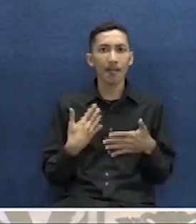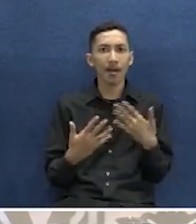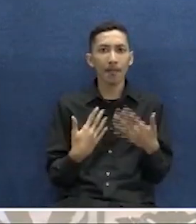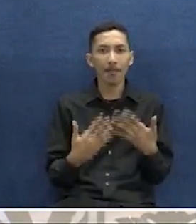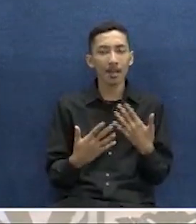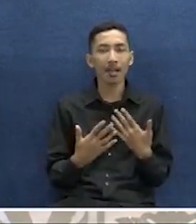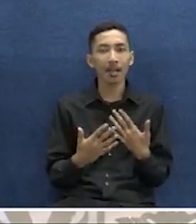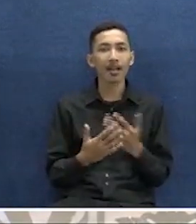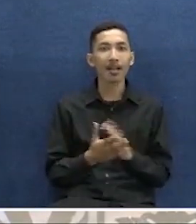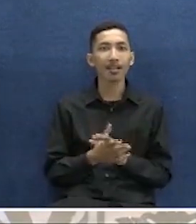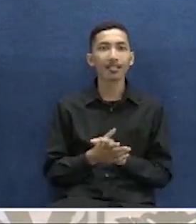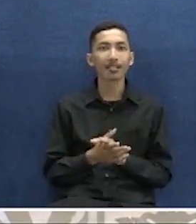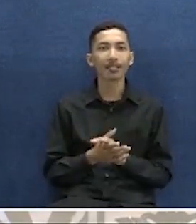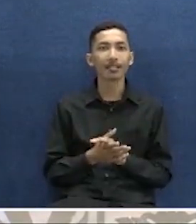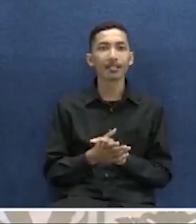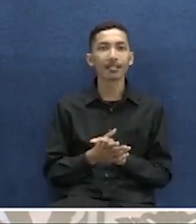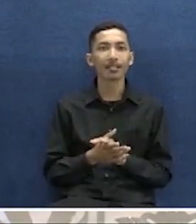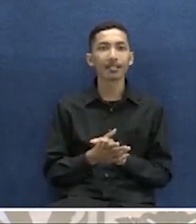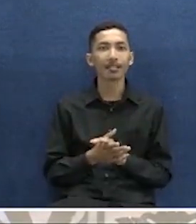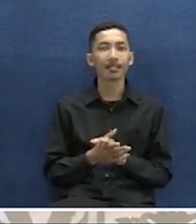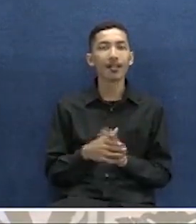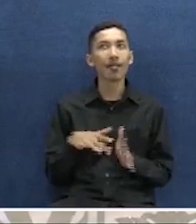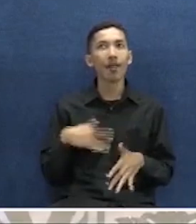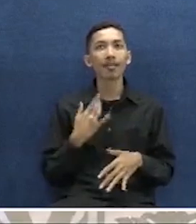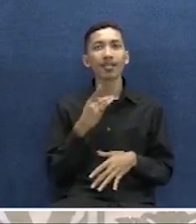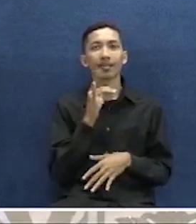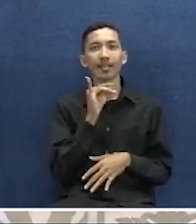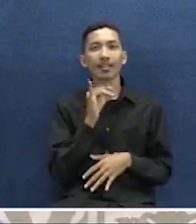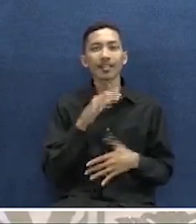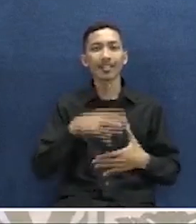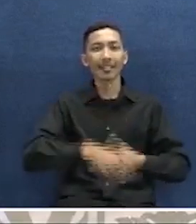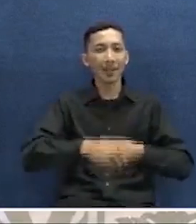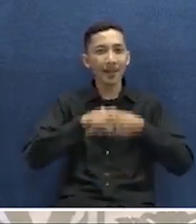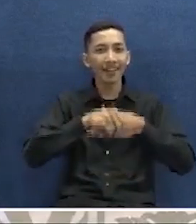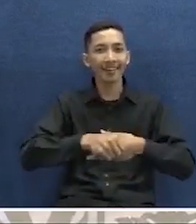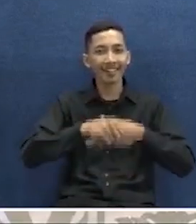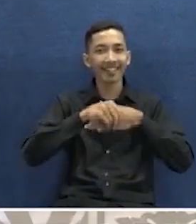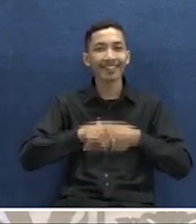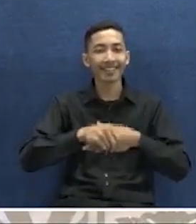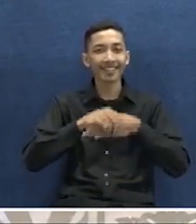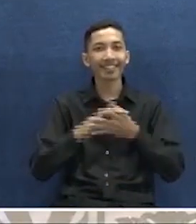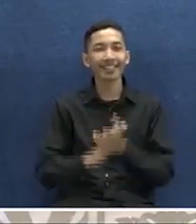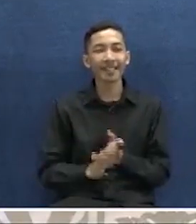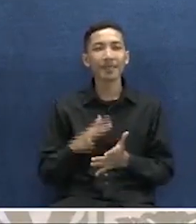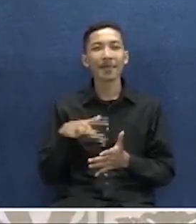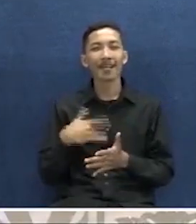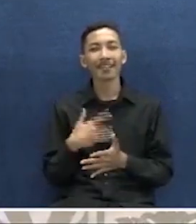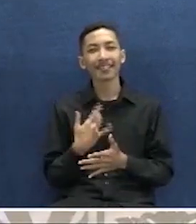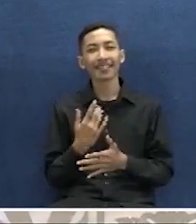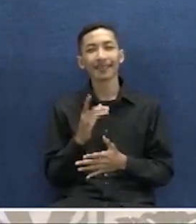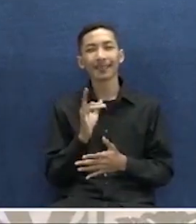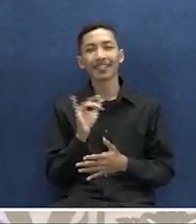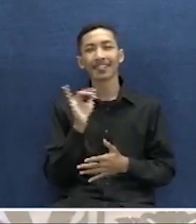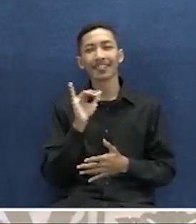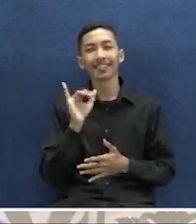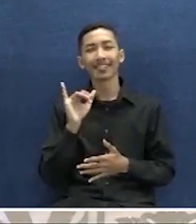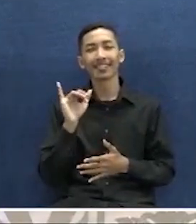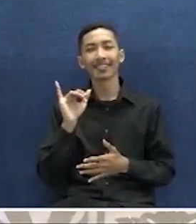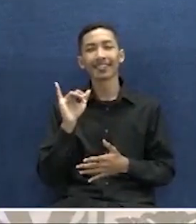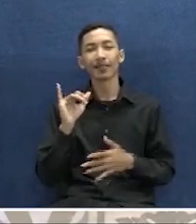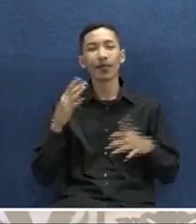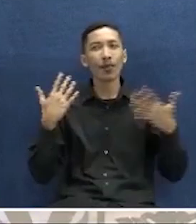jadi Nagita lahir berkaca ah salah lagi kita Hahaha jadi aku jadi berkaca di sini Sebenarnya aku ngerasanya